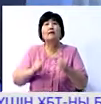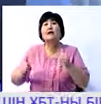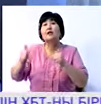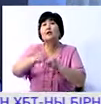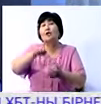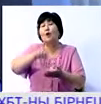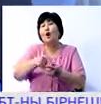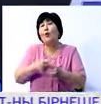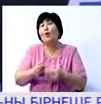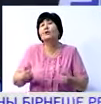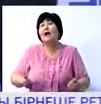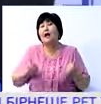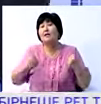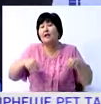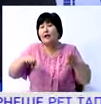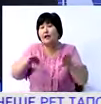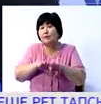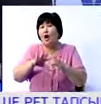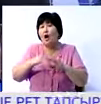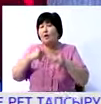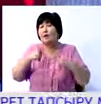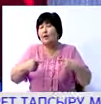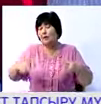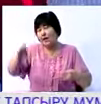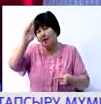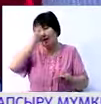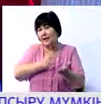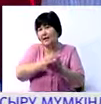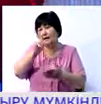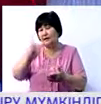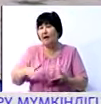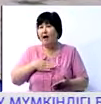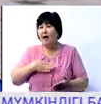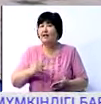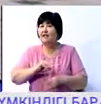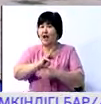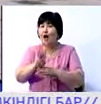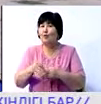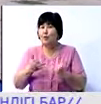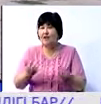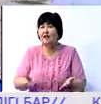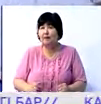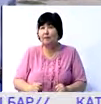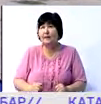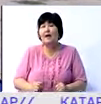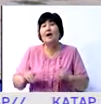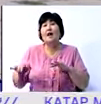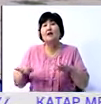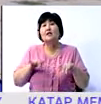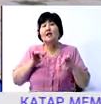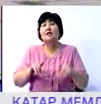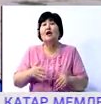қойылады. Осы талап үдесінен шығып жүрген ауданның бірқатар мемлекеттік қызметшісі алғысқа бөленді. Іс-шарада марапатқа ие болып